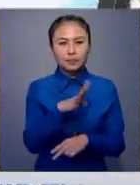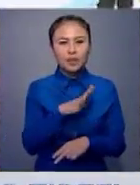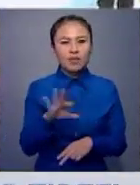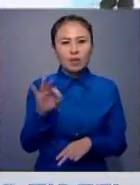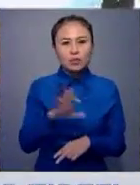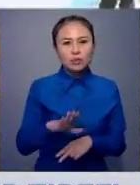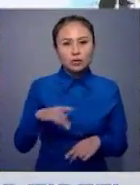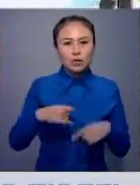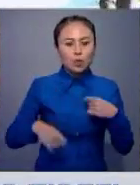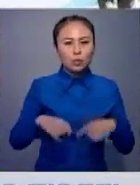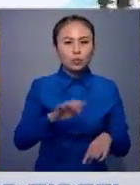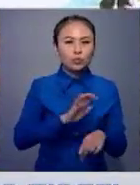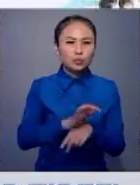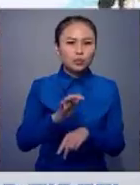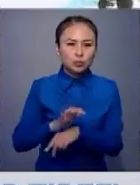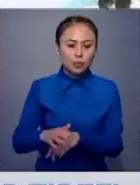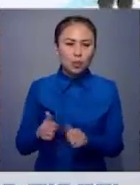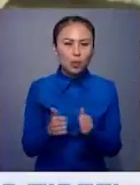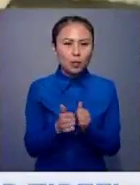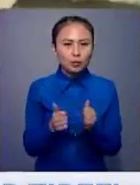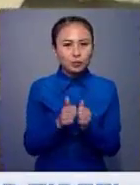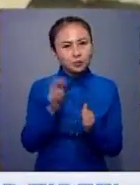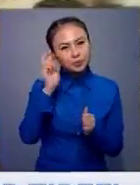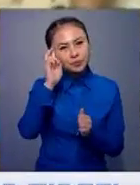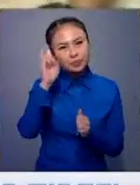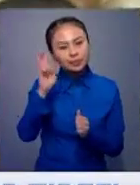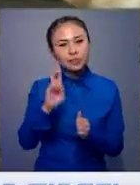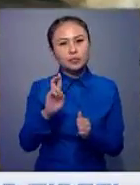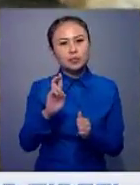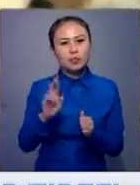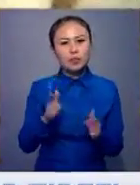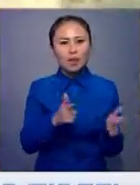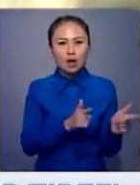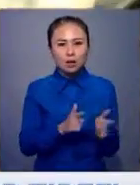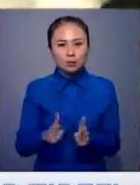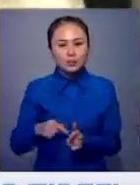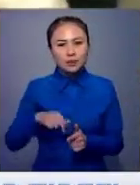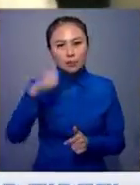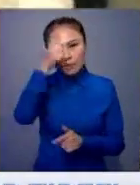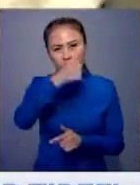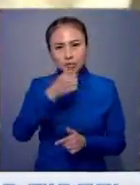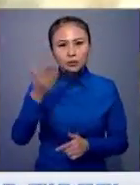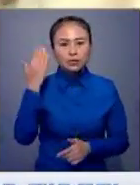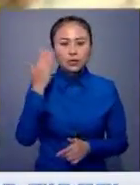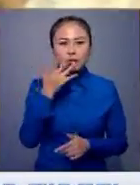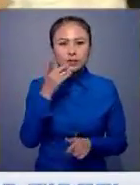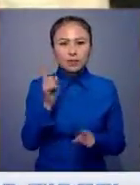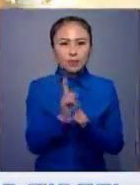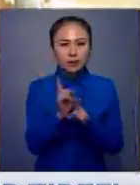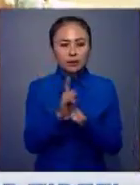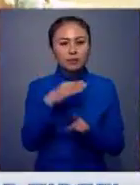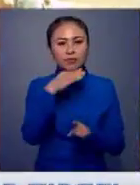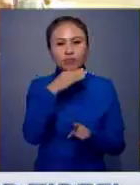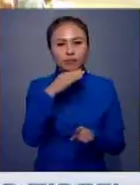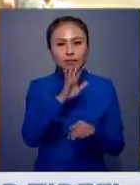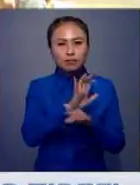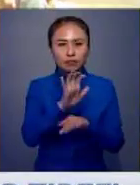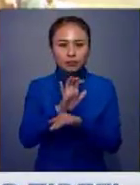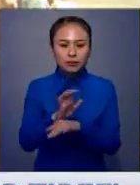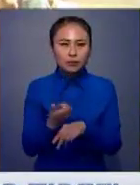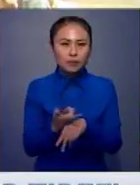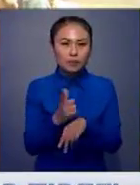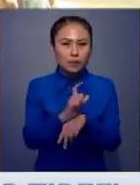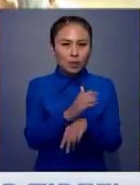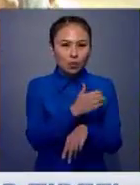Ал шығыстағы тауар өндірушілер көрші мемлекеттердің нарығына шығуға дайын отыр. Биылдан бастап шет елдерге ет экспортын